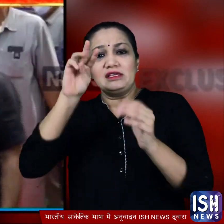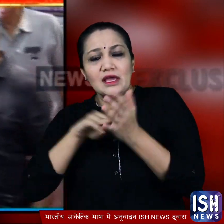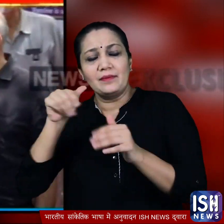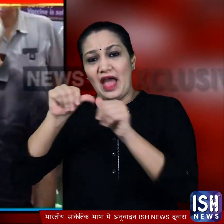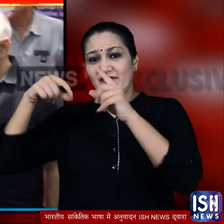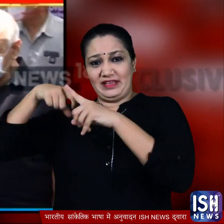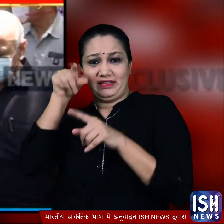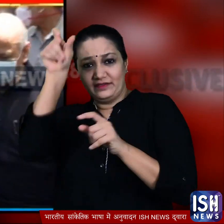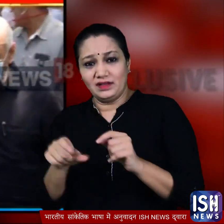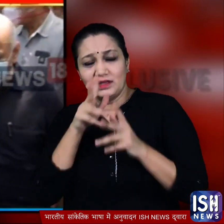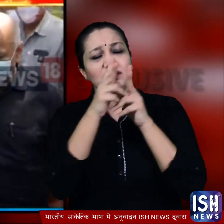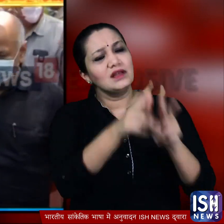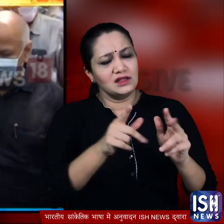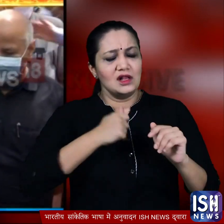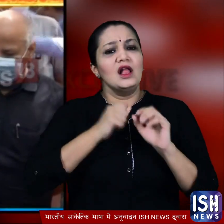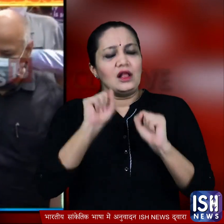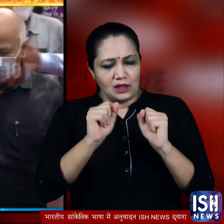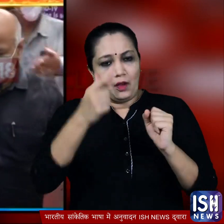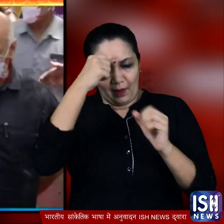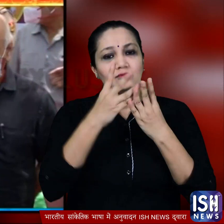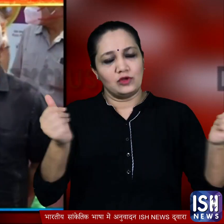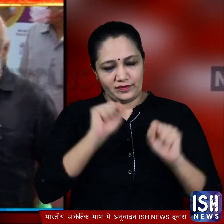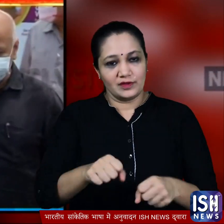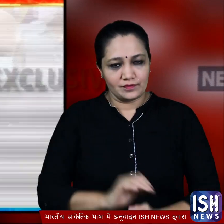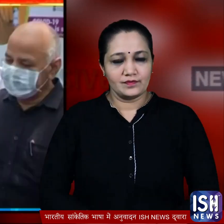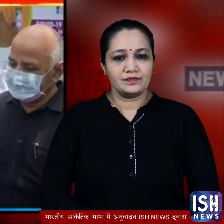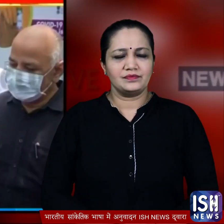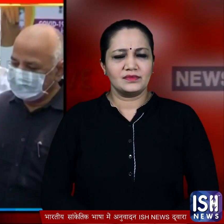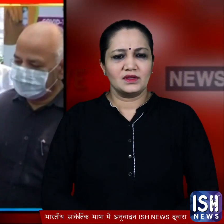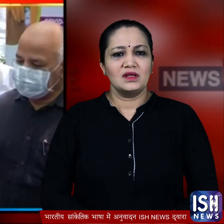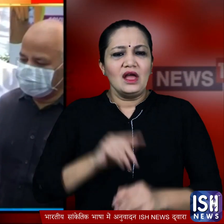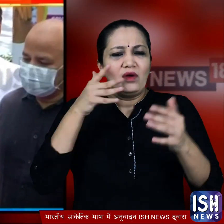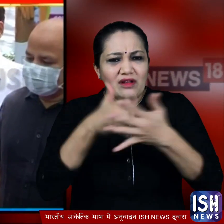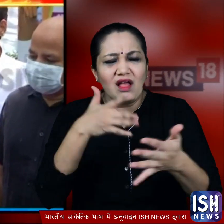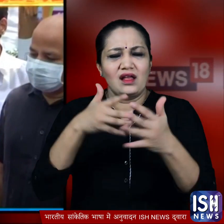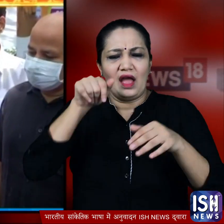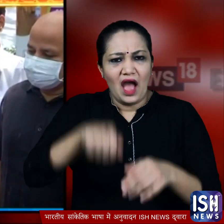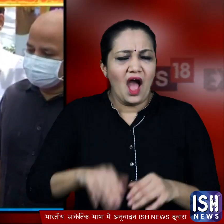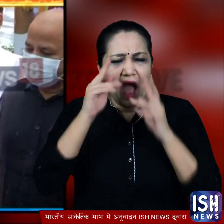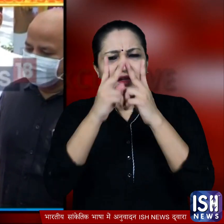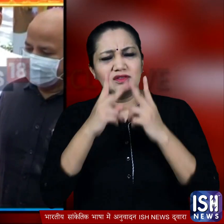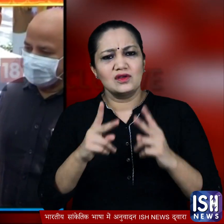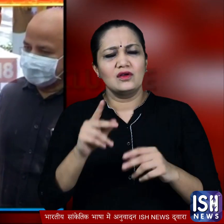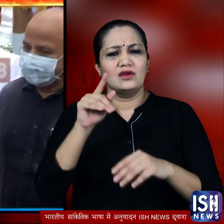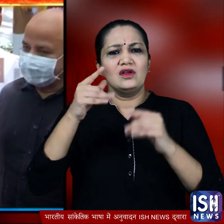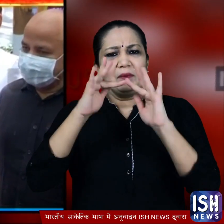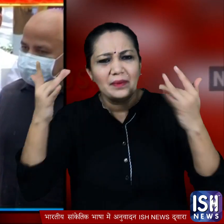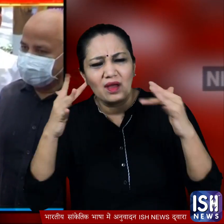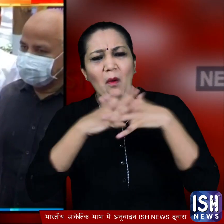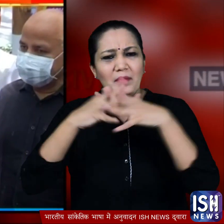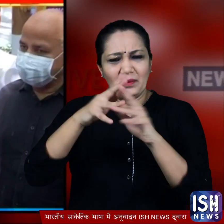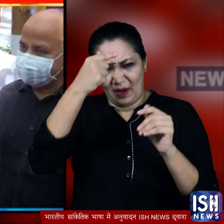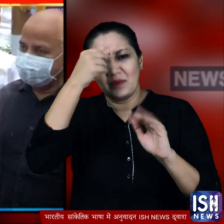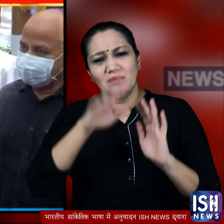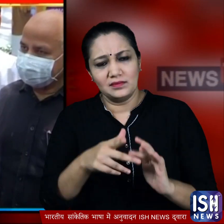मुख्यमंत्री अरविंद केजरीवाल ने लोगों की दिक्कतों को जल्द दूर करने का भरोसा दिया। जो दिक्कतें आ रही हैं, जैसे आज मैंने देखा था कि पोर्टल में शायद